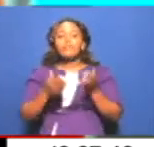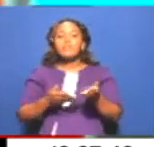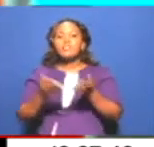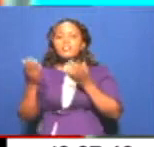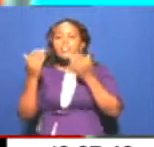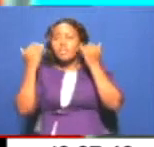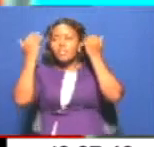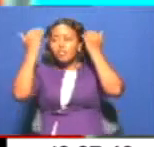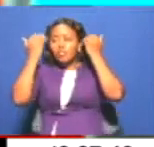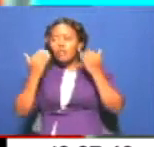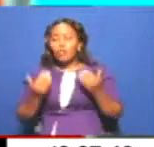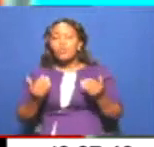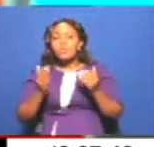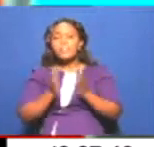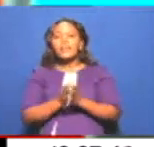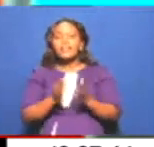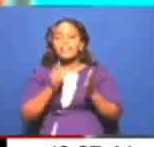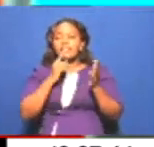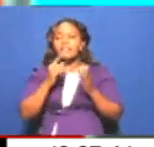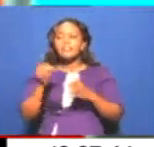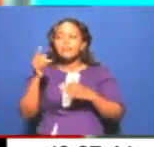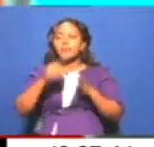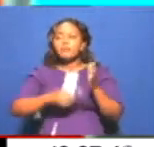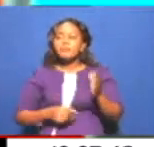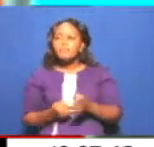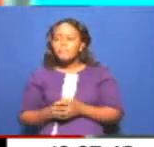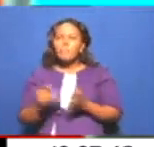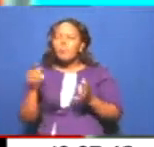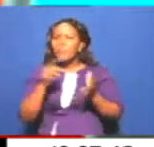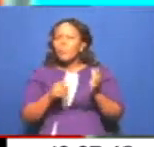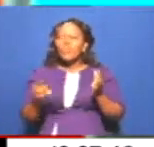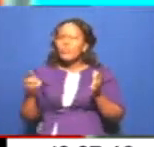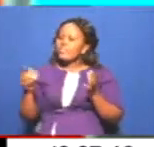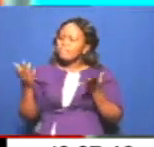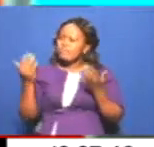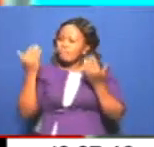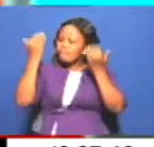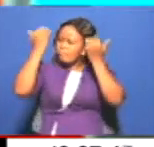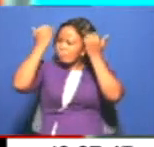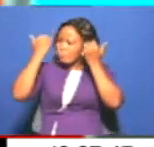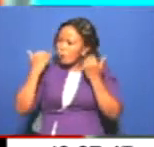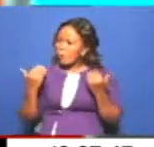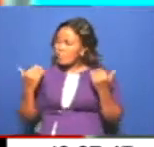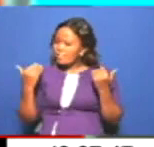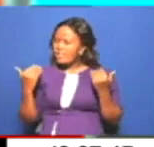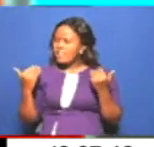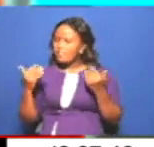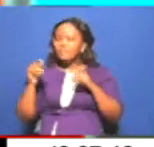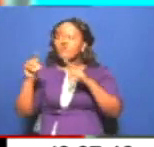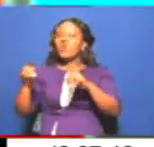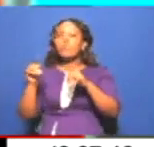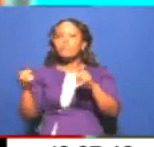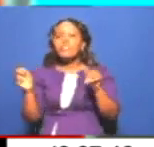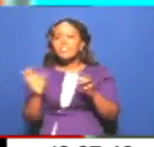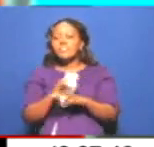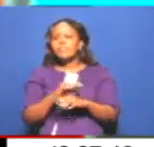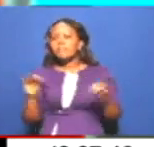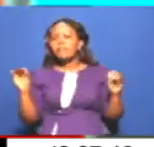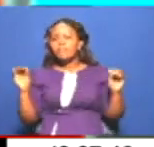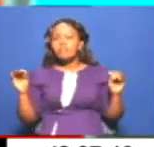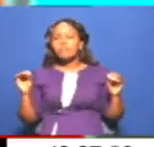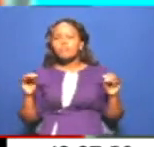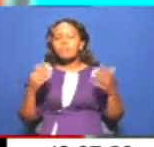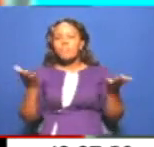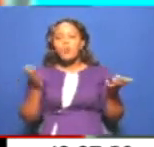tu utasema hapa Gladys ya kwamba hatujaona pengine mahakama yakimconvict